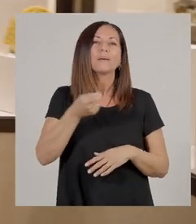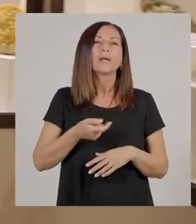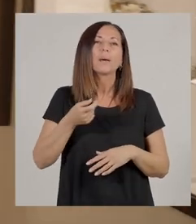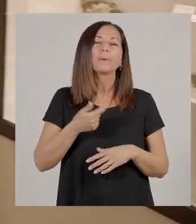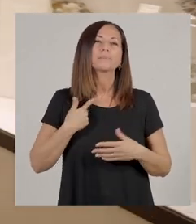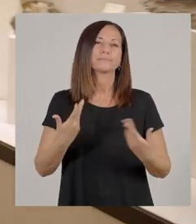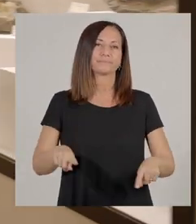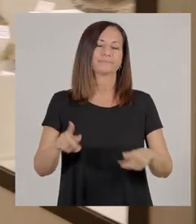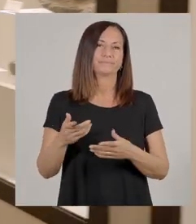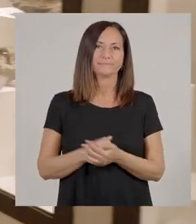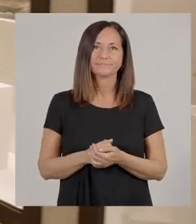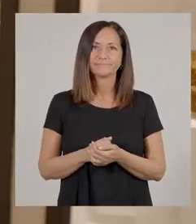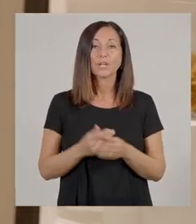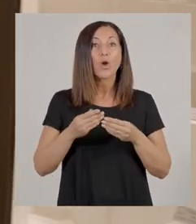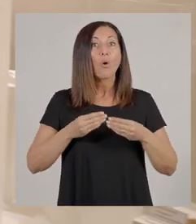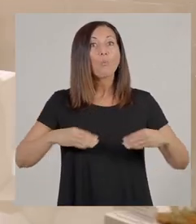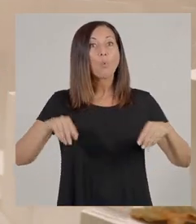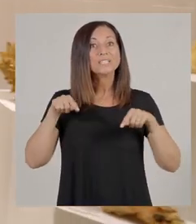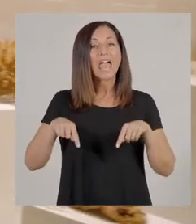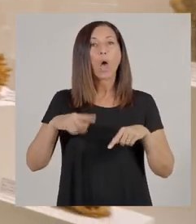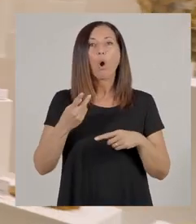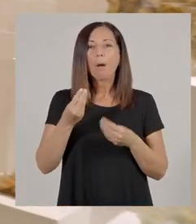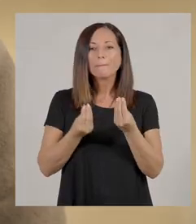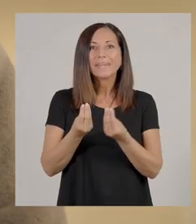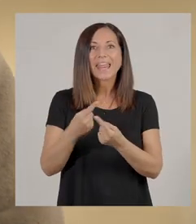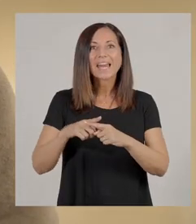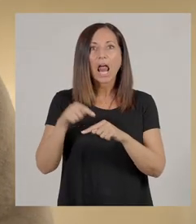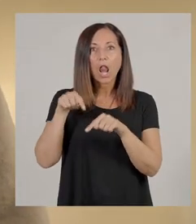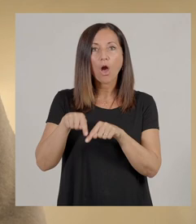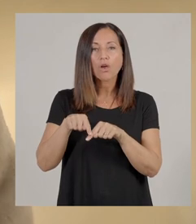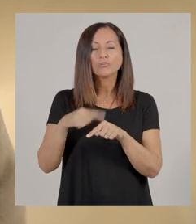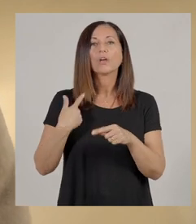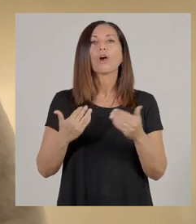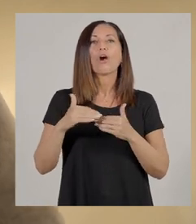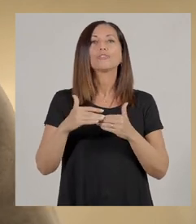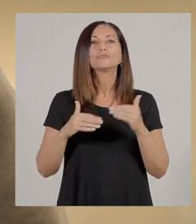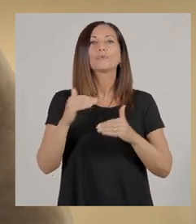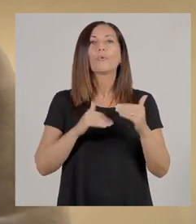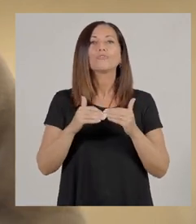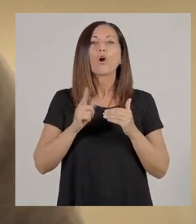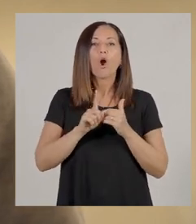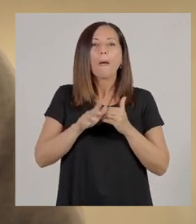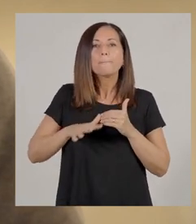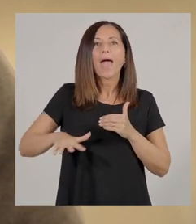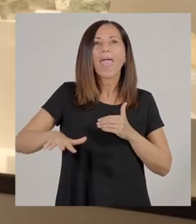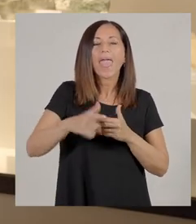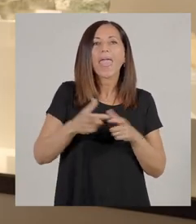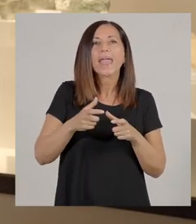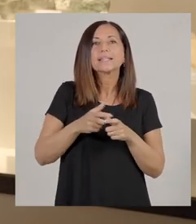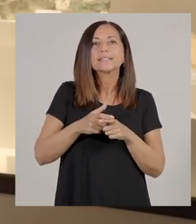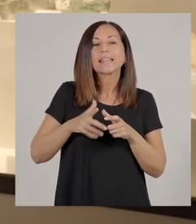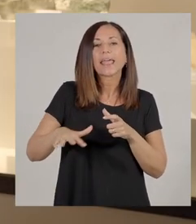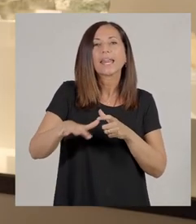piano piano a costruire un gioiello. Intorno al museo mineralogico stiamo costruendo il paese museo,